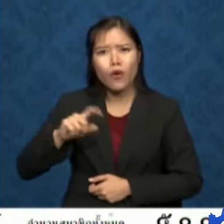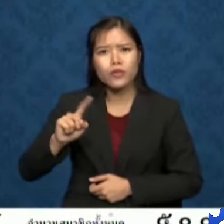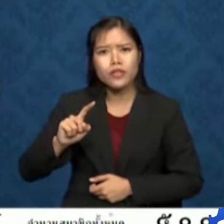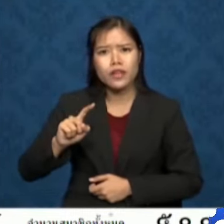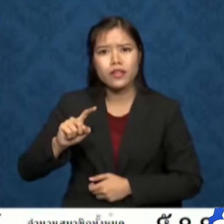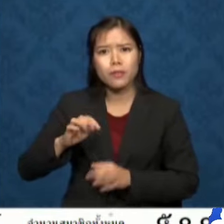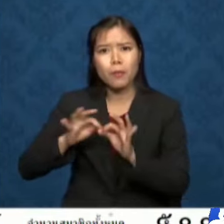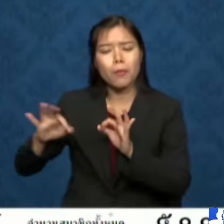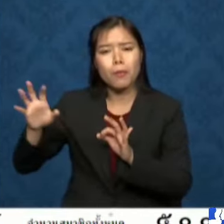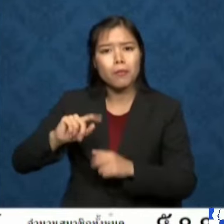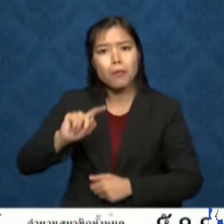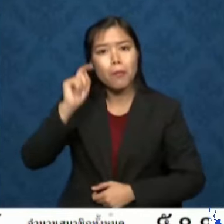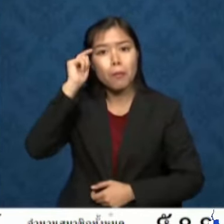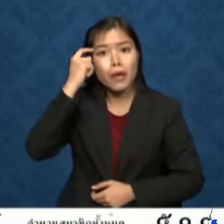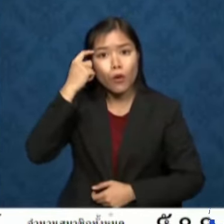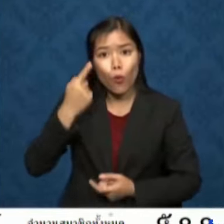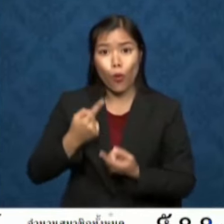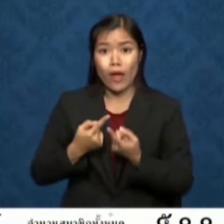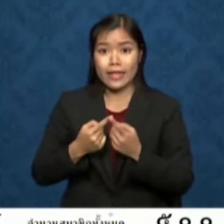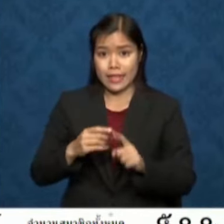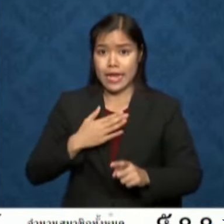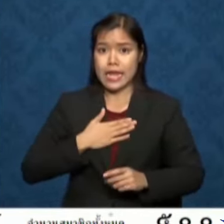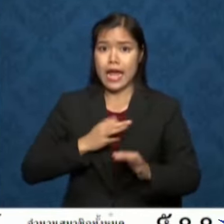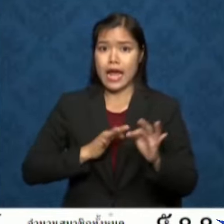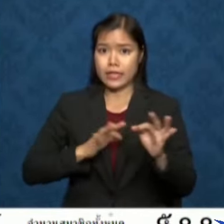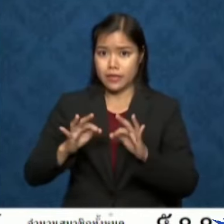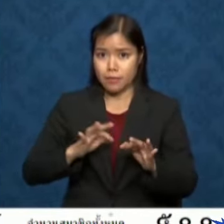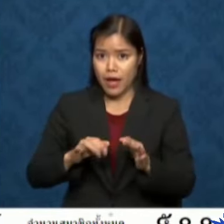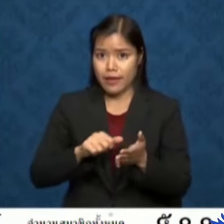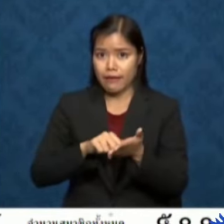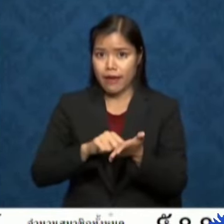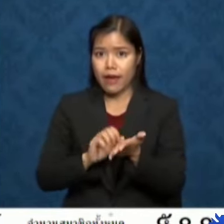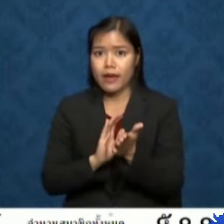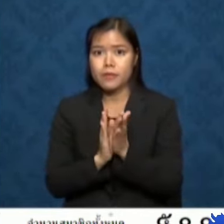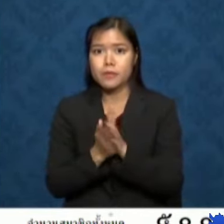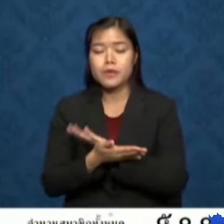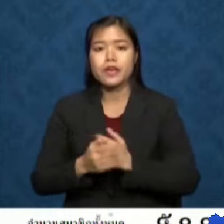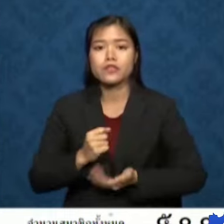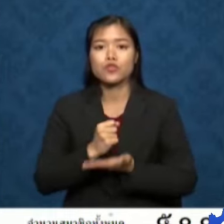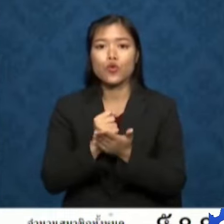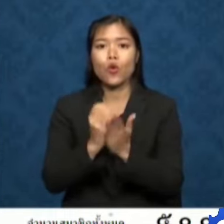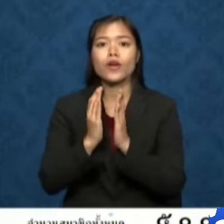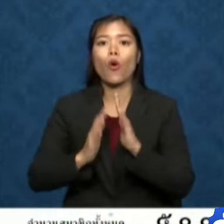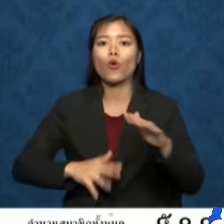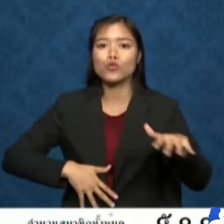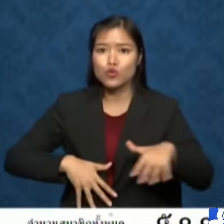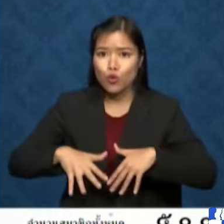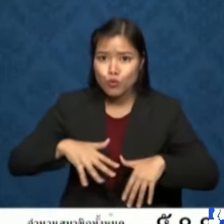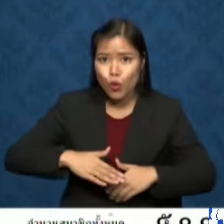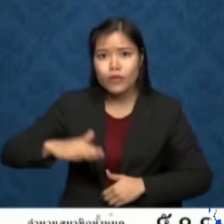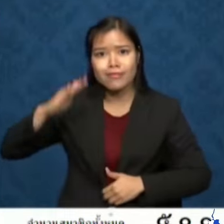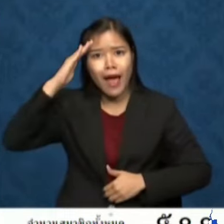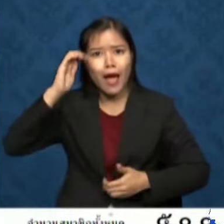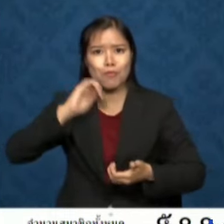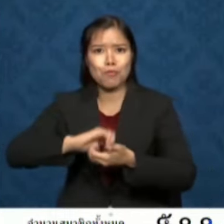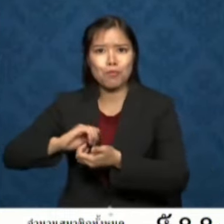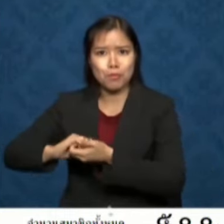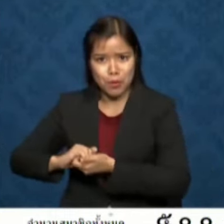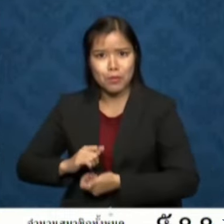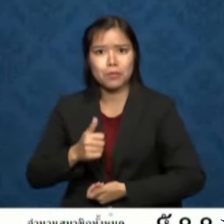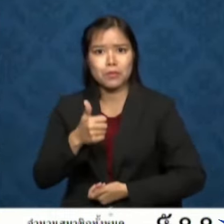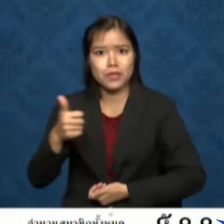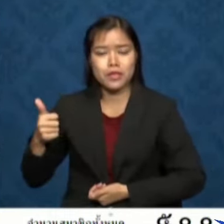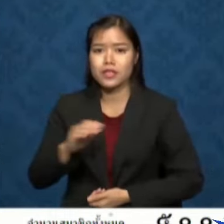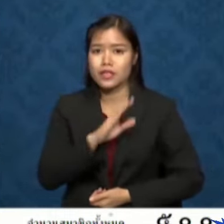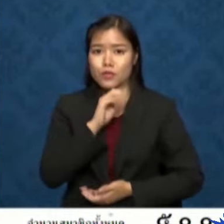แต่การปฏิรูปกองทัพเป็นกระบวนการที่ทำให้ความสัมพันธ์ของกองทัพกับประชาชนดีขึ้นถ้าไม่มีการปฏิรูปกอง